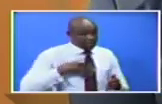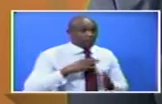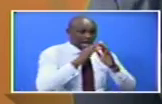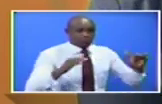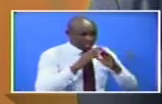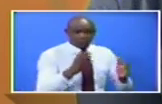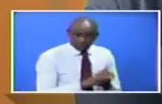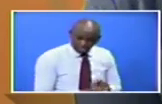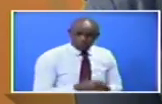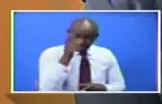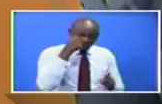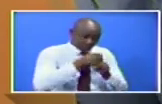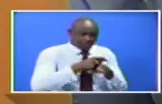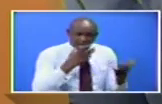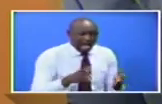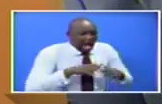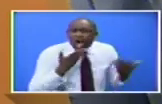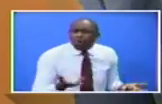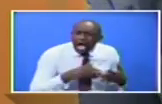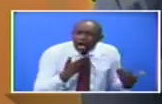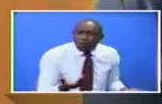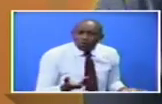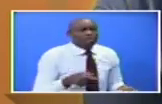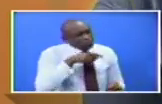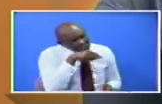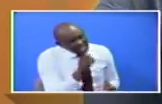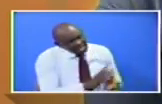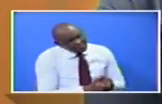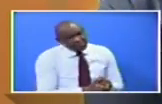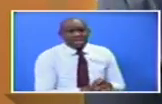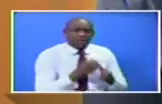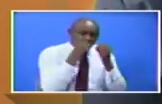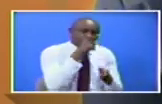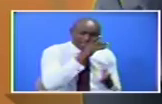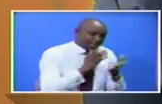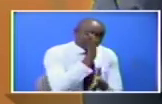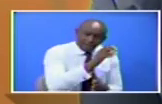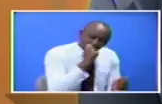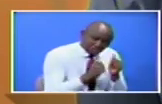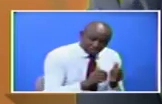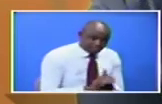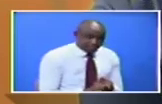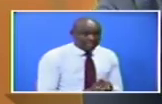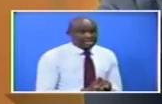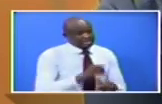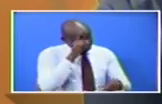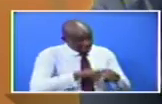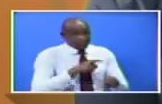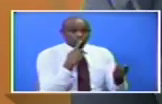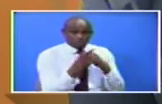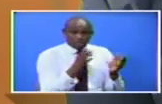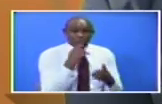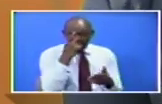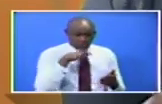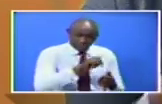yaya, unawatetea kwa misingi gani ama unawafahamisha kwamba haki zao ni zipi? Kwa sababu mnapozungumza